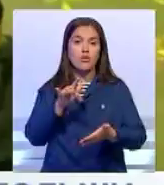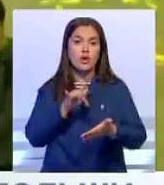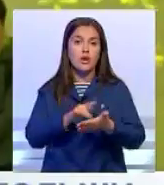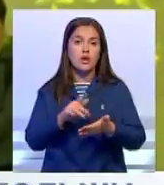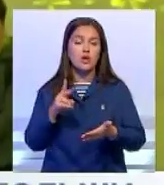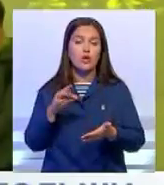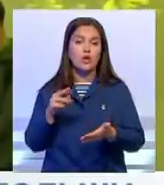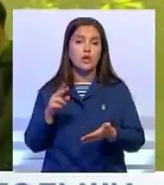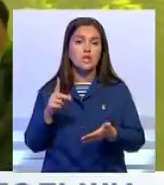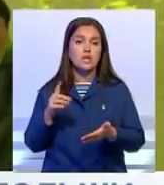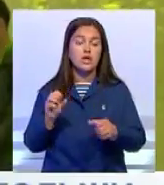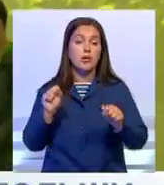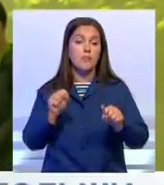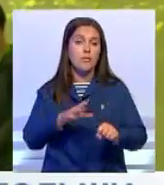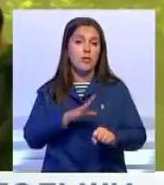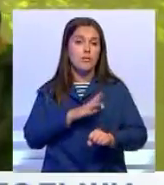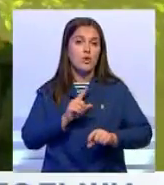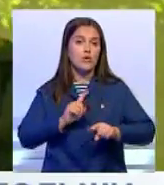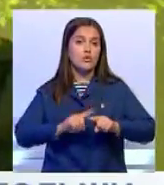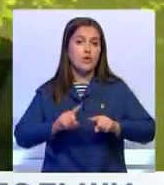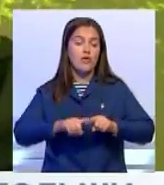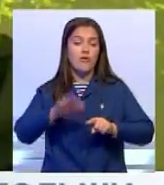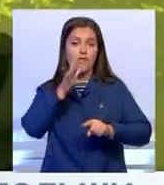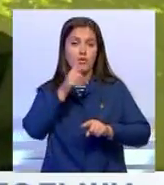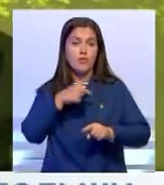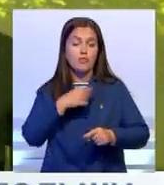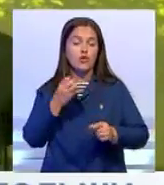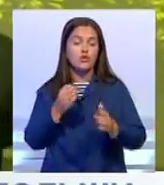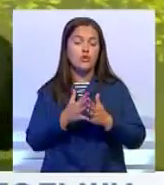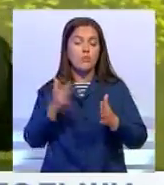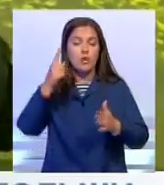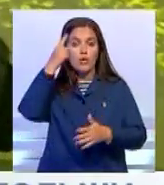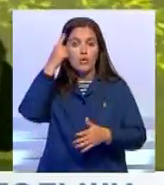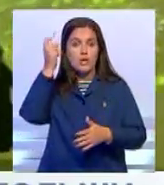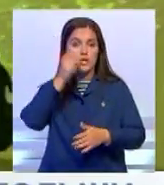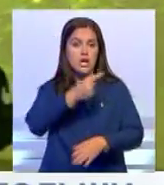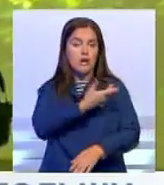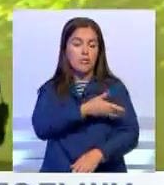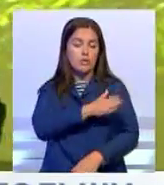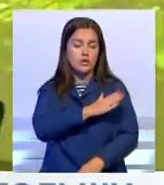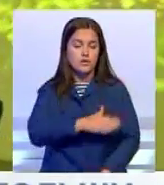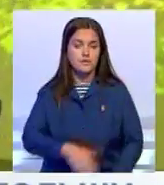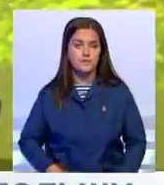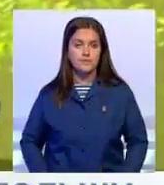Лодзи. Так что, возможно, в скором времени мы еще больше узнаем о Польше.